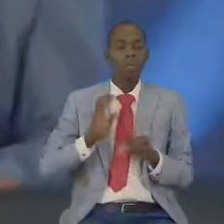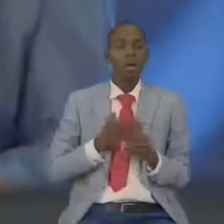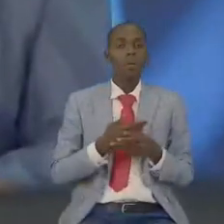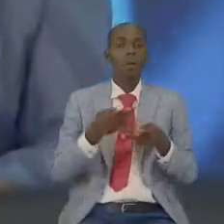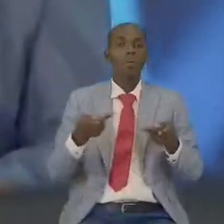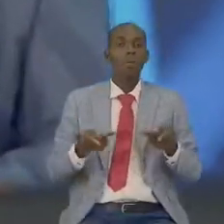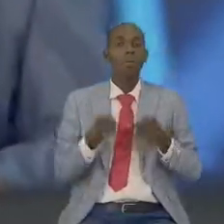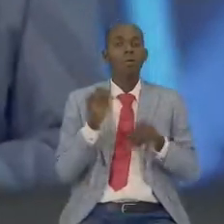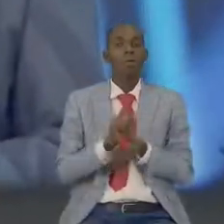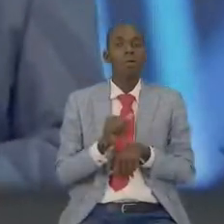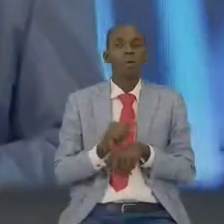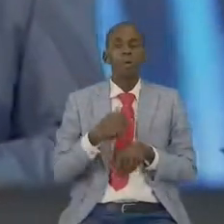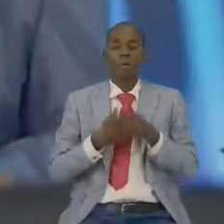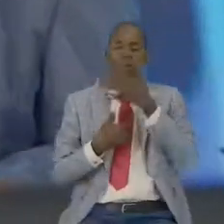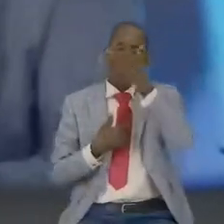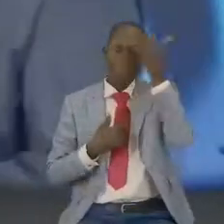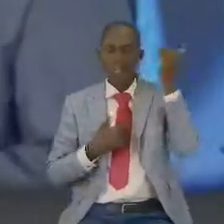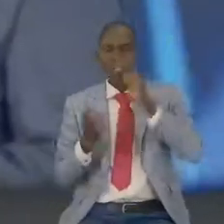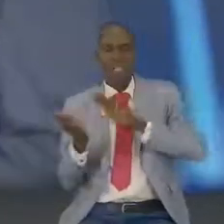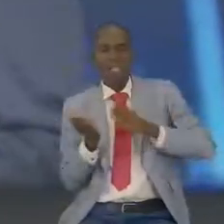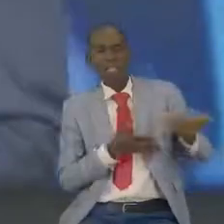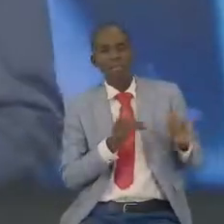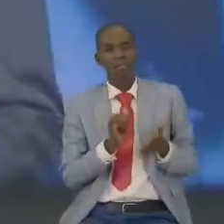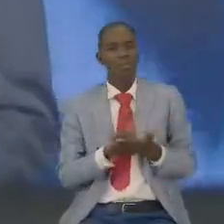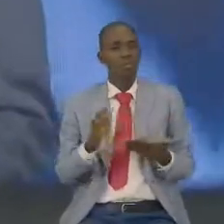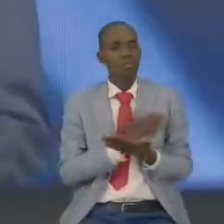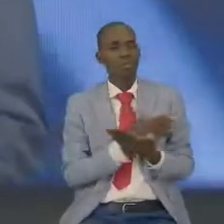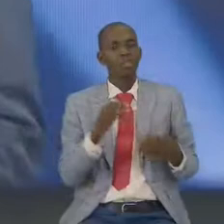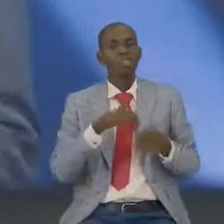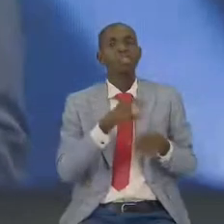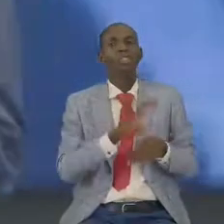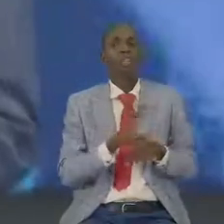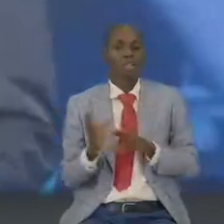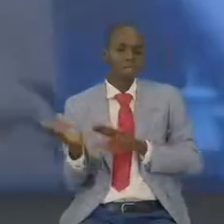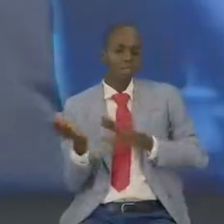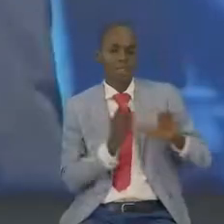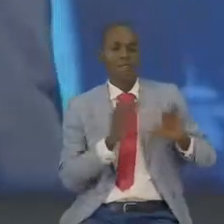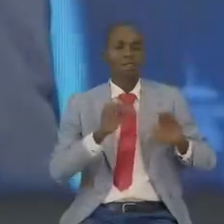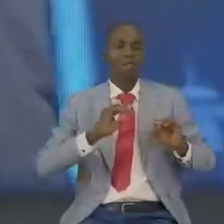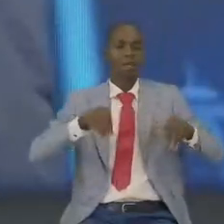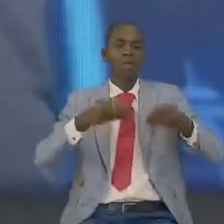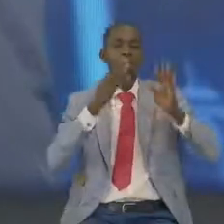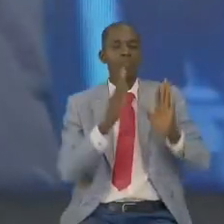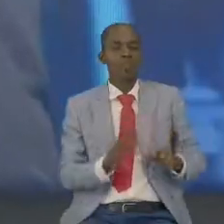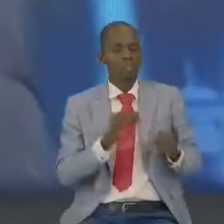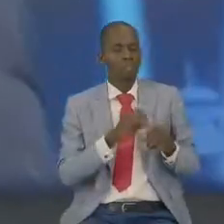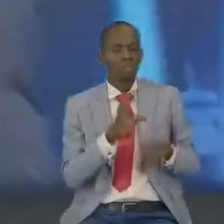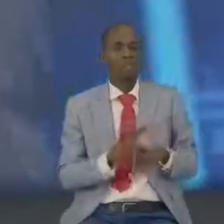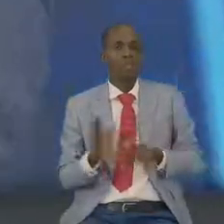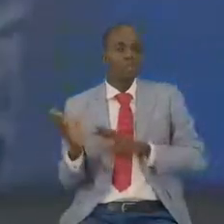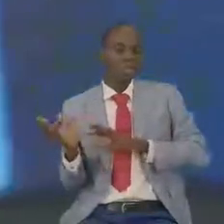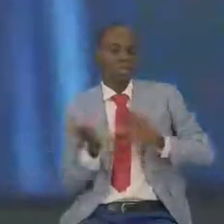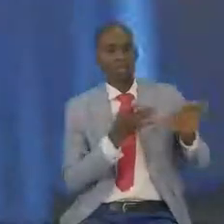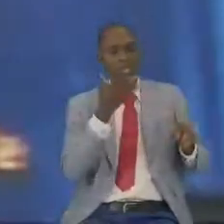les cantiques dans l'église. Nous laissons le pourvoyeur dans l'église. Nous laissons les promesses de Dieu dans